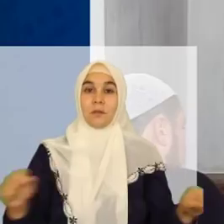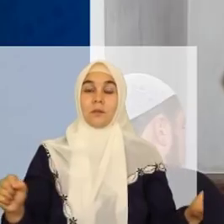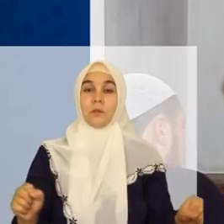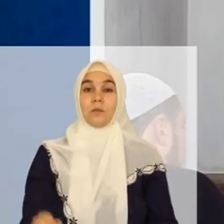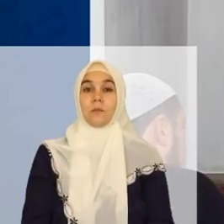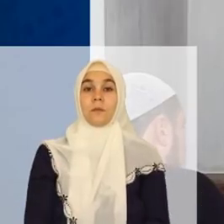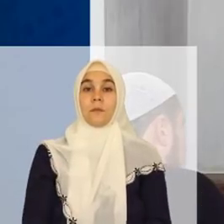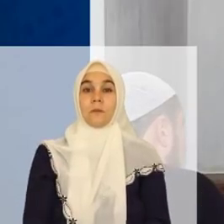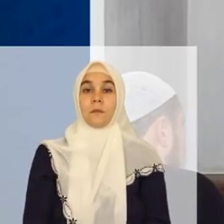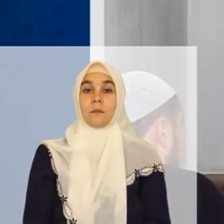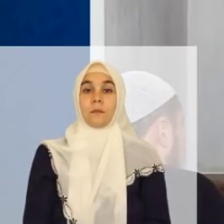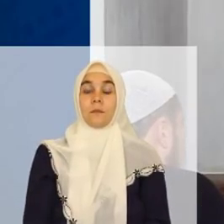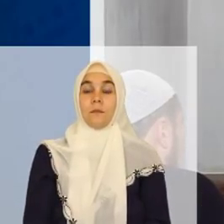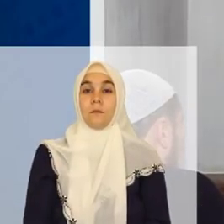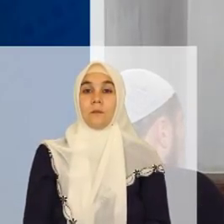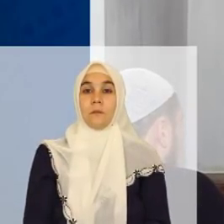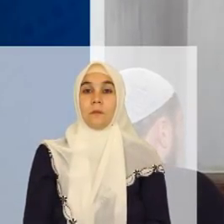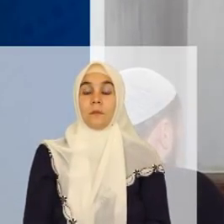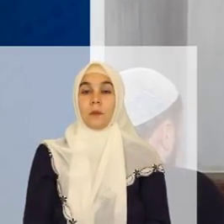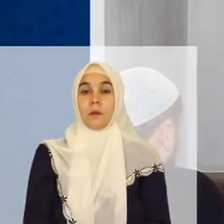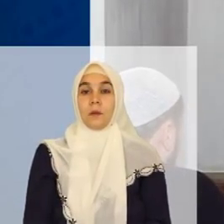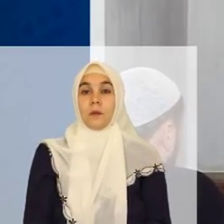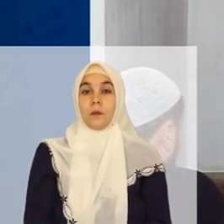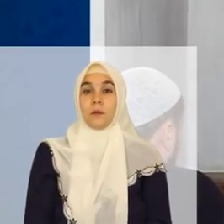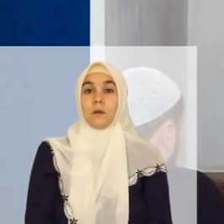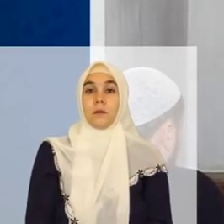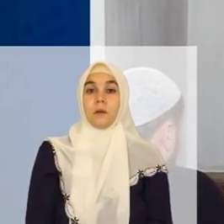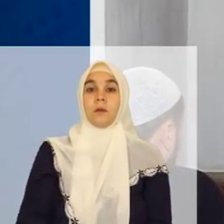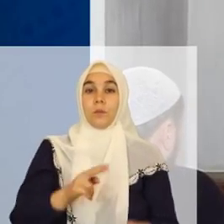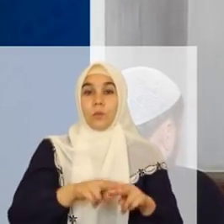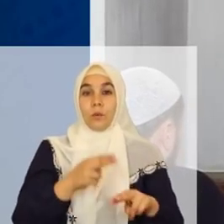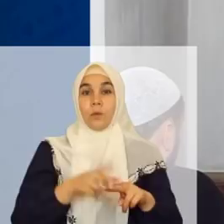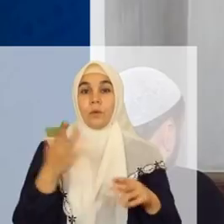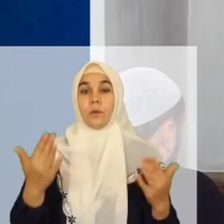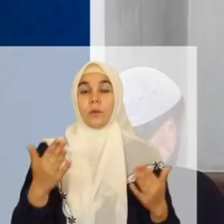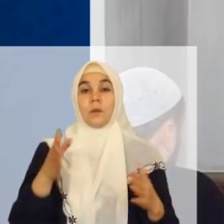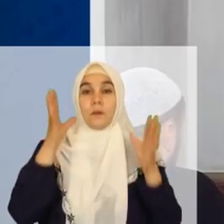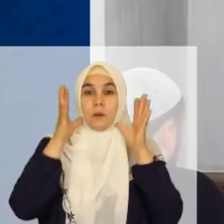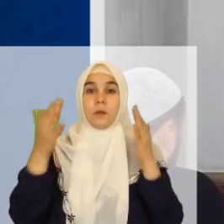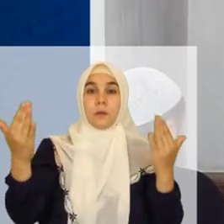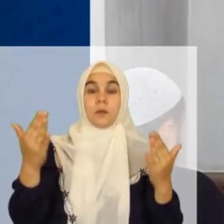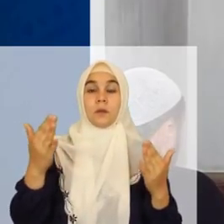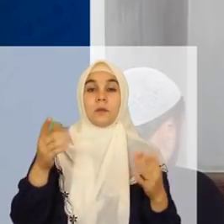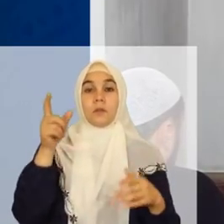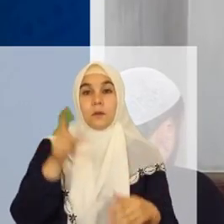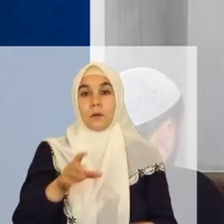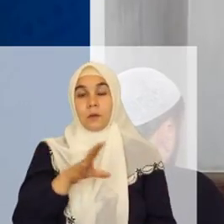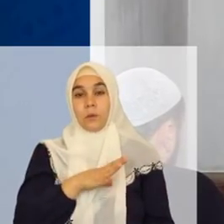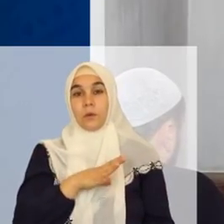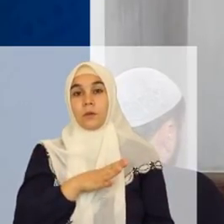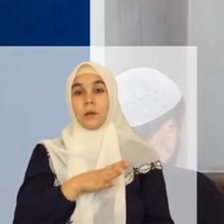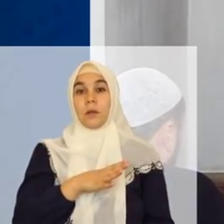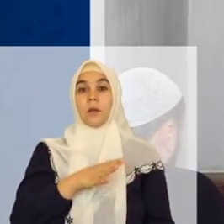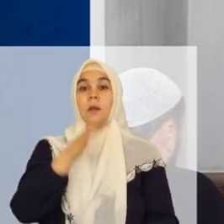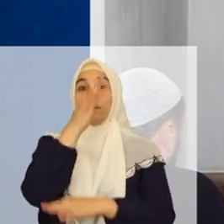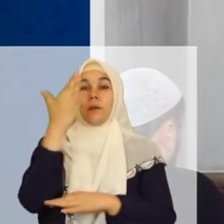mutlaqo to'xtatilgan. Mumkin emas. Bu mu'min musulmon bandani